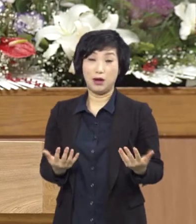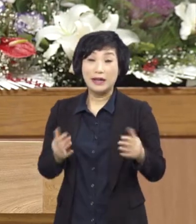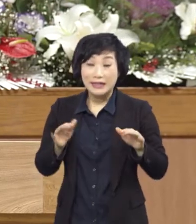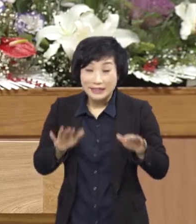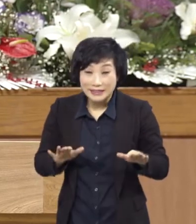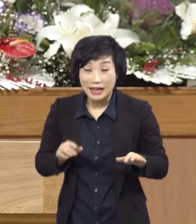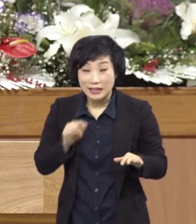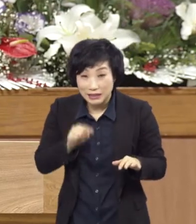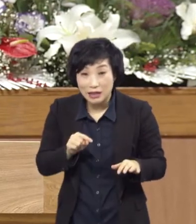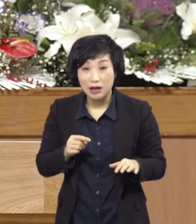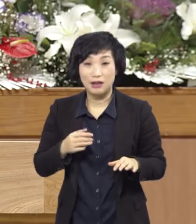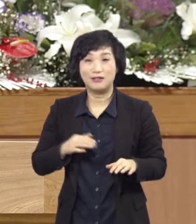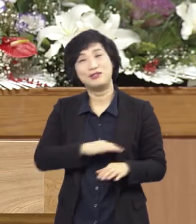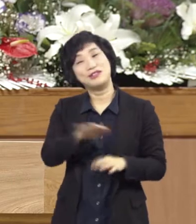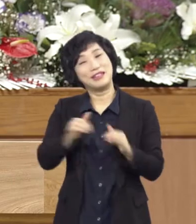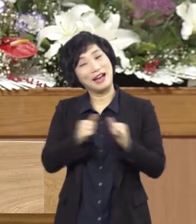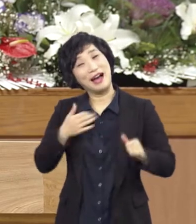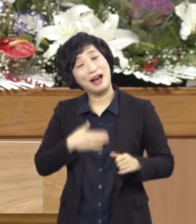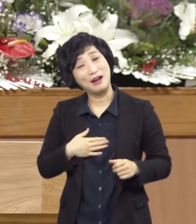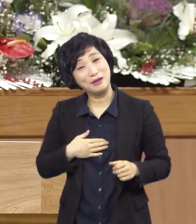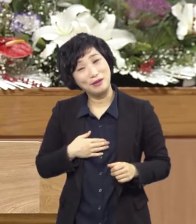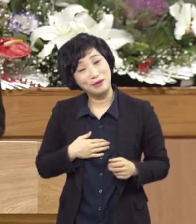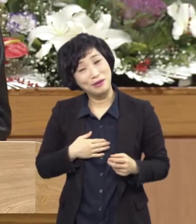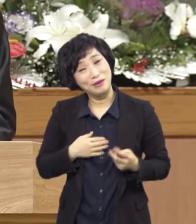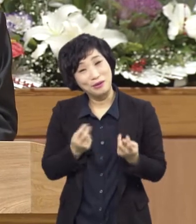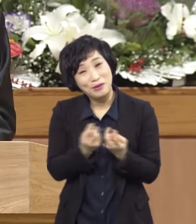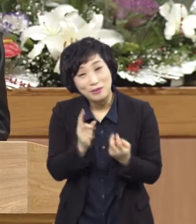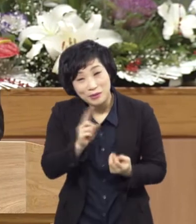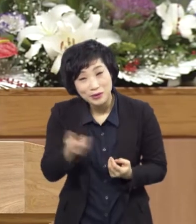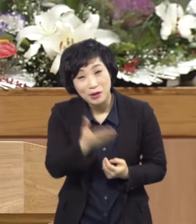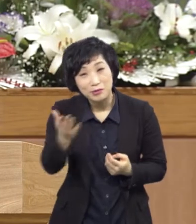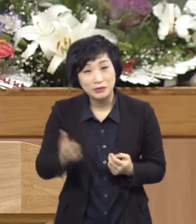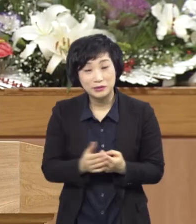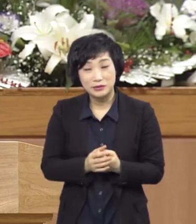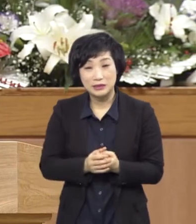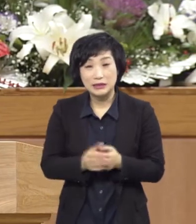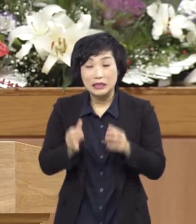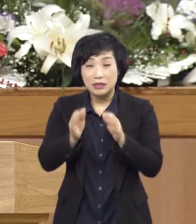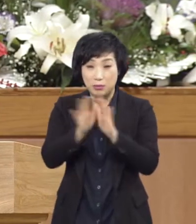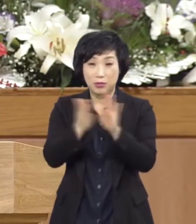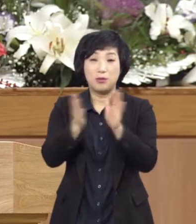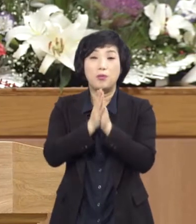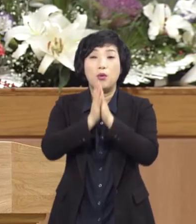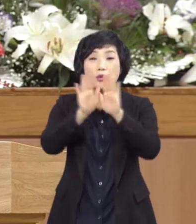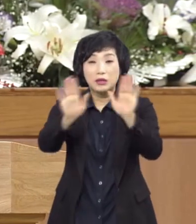그런데 이 사실을 어떻게 알았느냐? 율법을 통해서 하나님은 인간에게